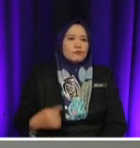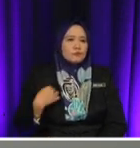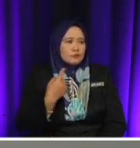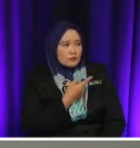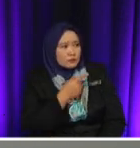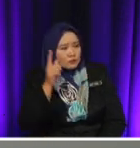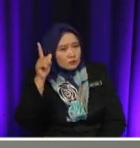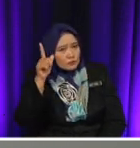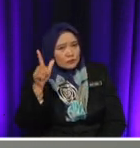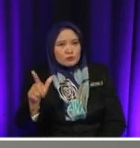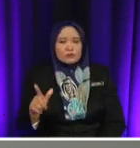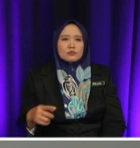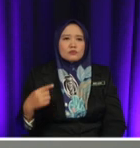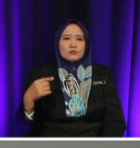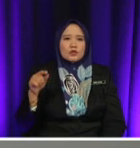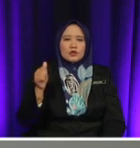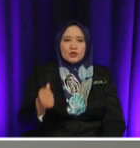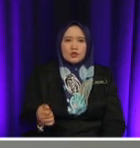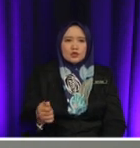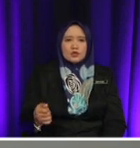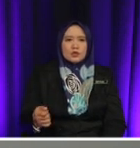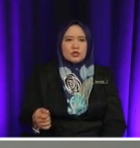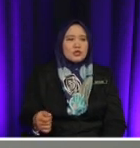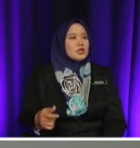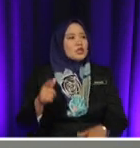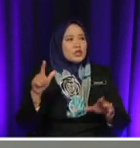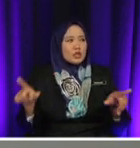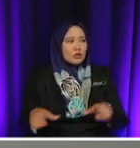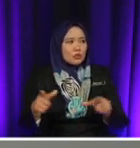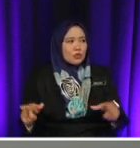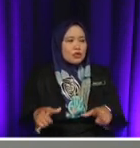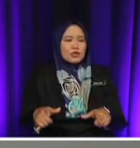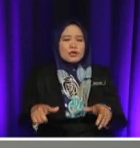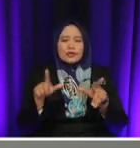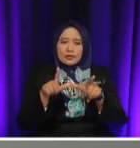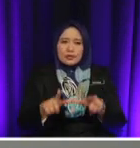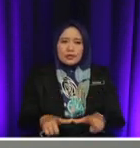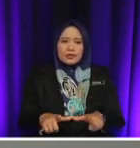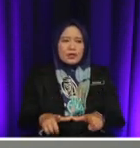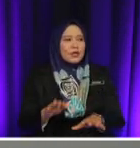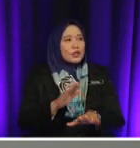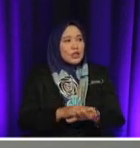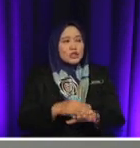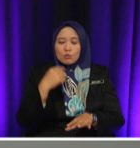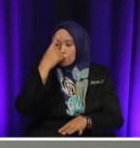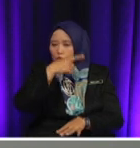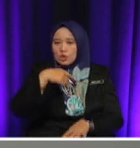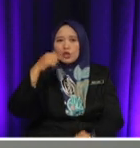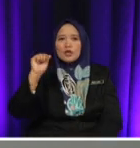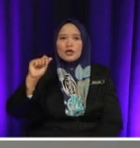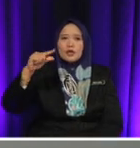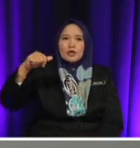dia dilakukan pada permukaan AG nutrien atau diletakkan ataupun berlaku di atas permukaan ar itu